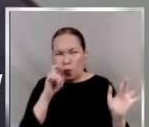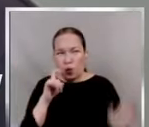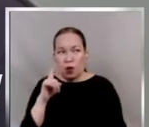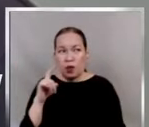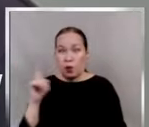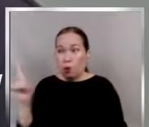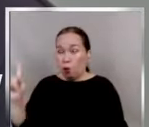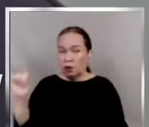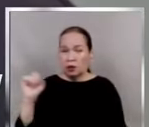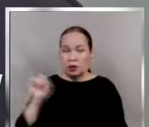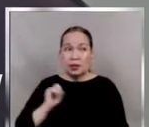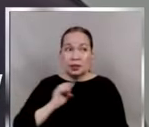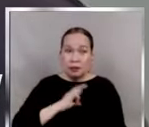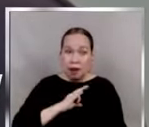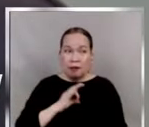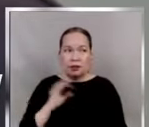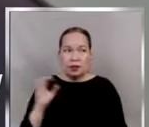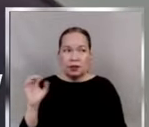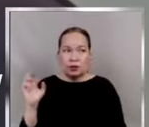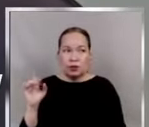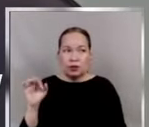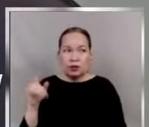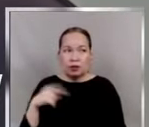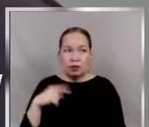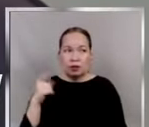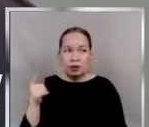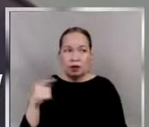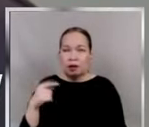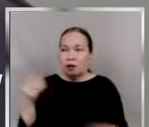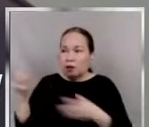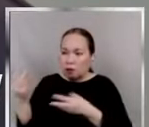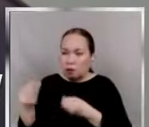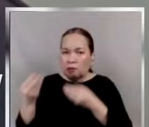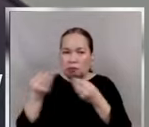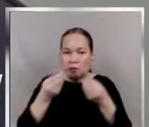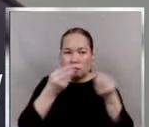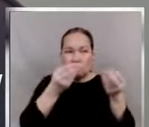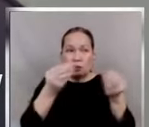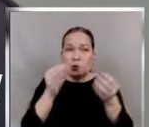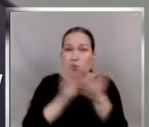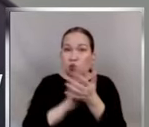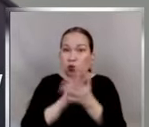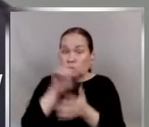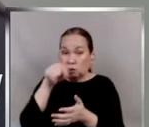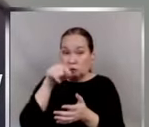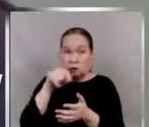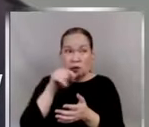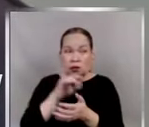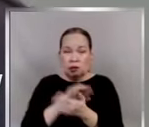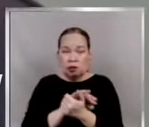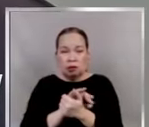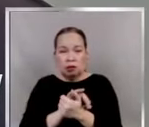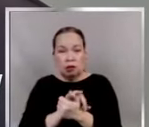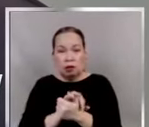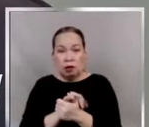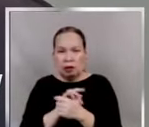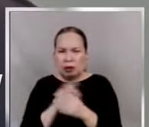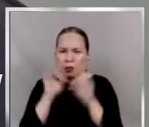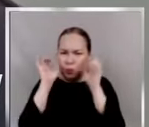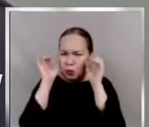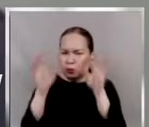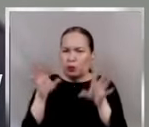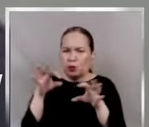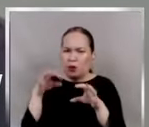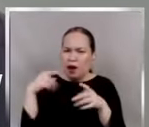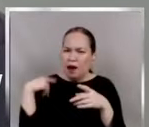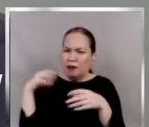and crew na parang nagpaspas yung story na yung school na pinasushooting yung pala namin is a haunted place na